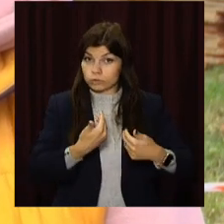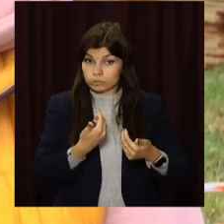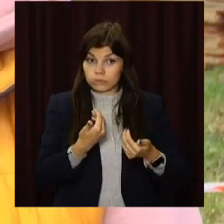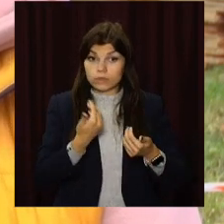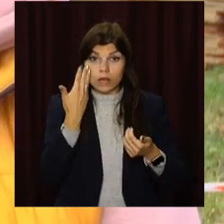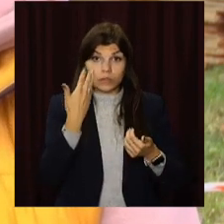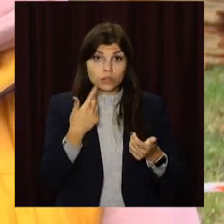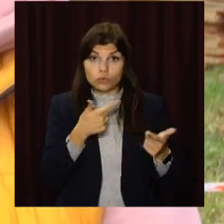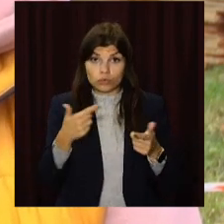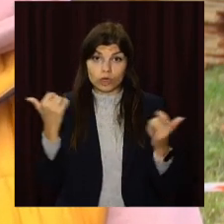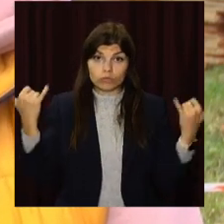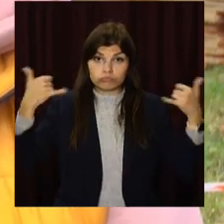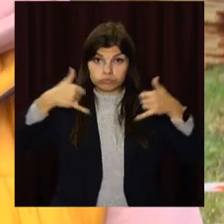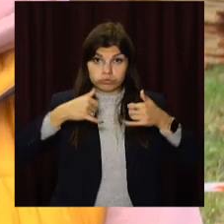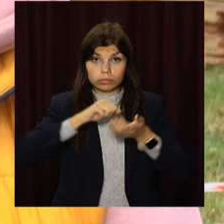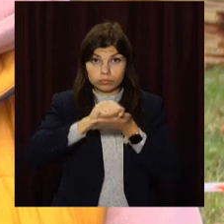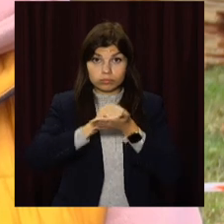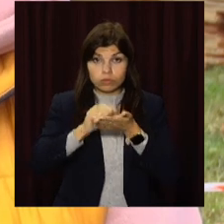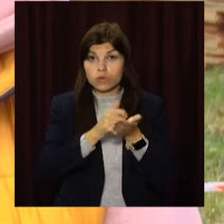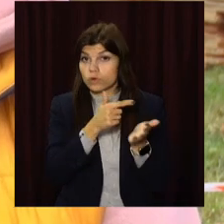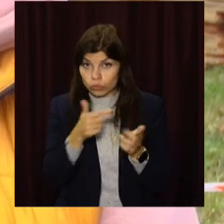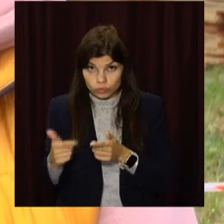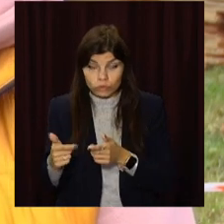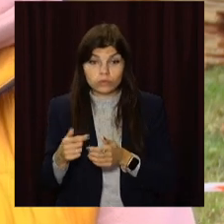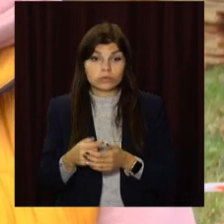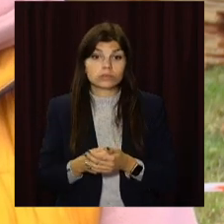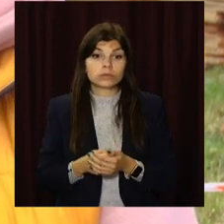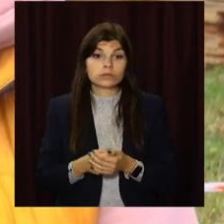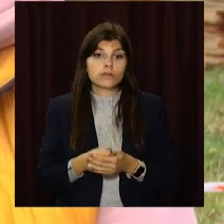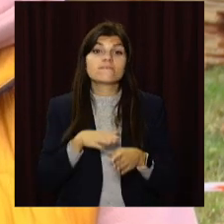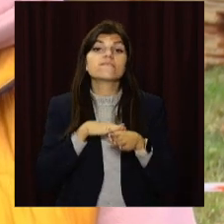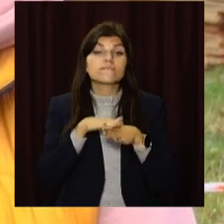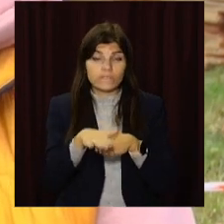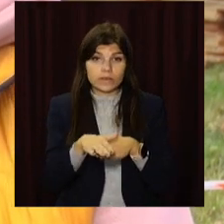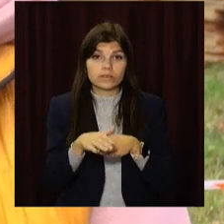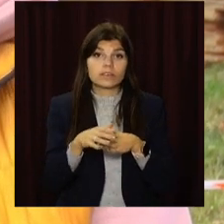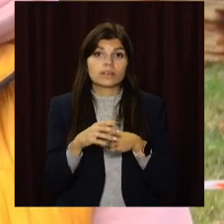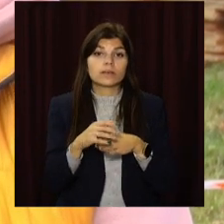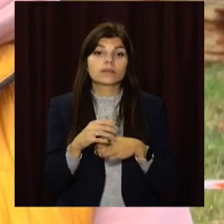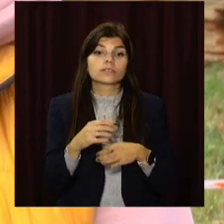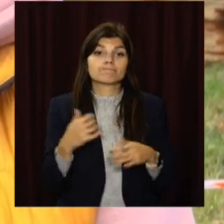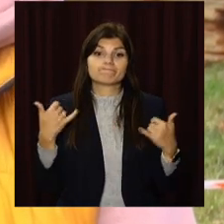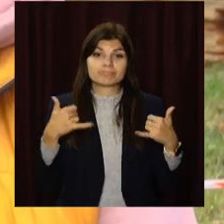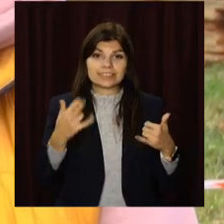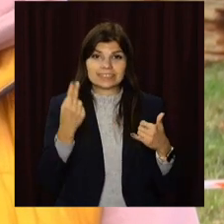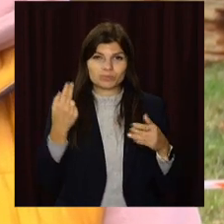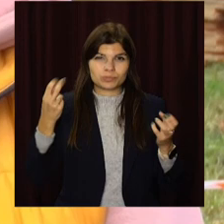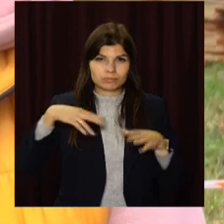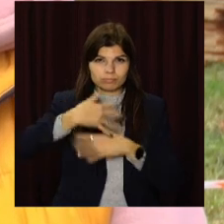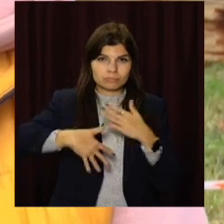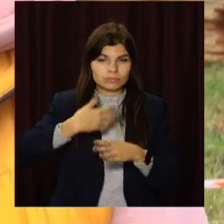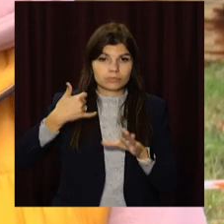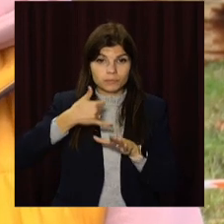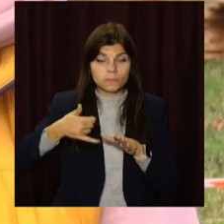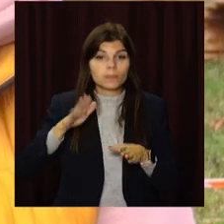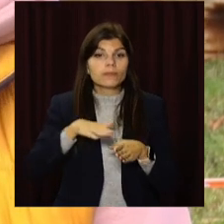буде підготовка виконана, будуть виконані бетонні роботи, і потім